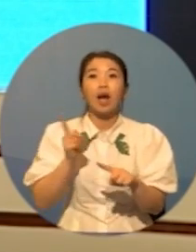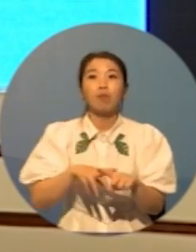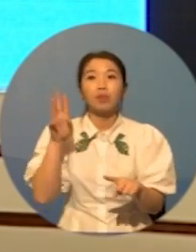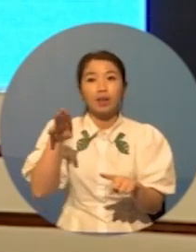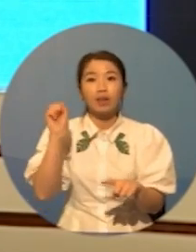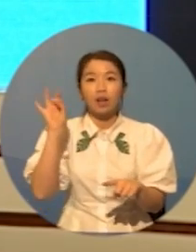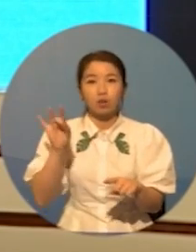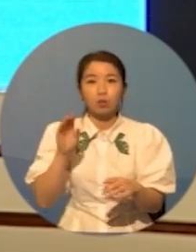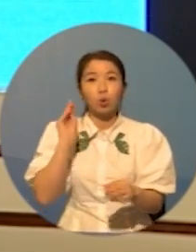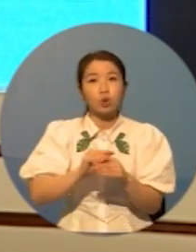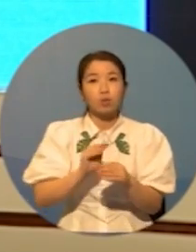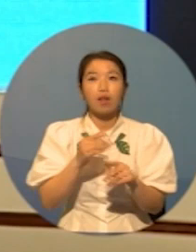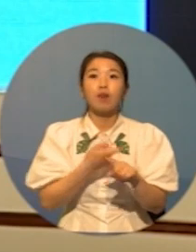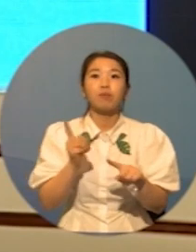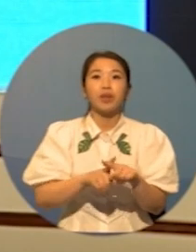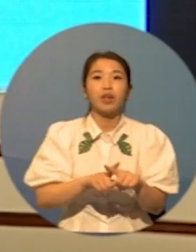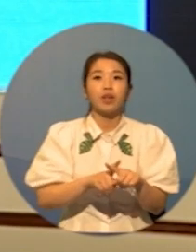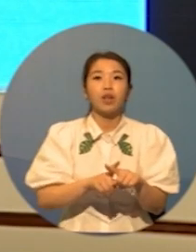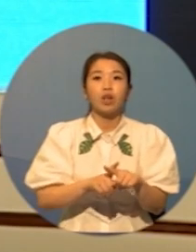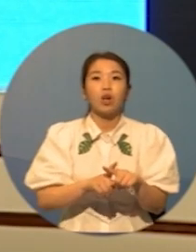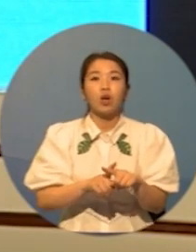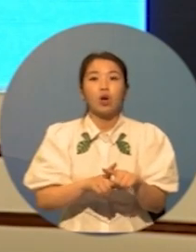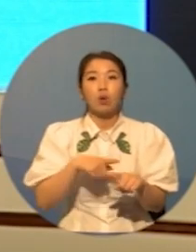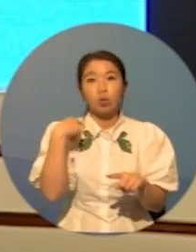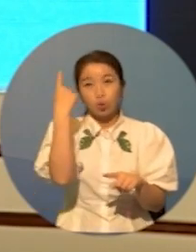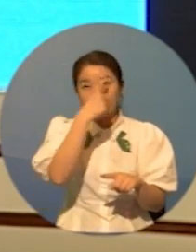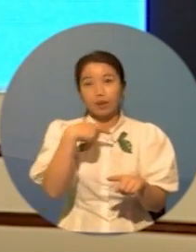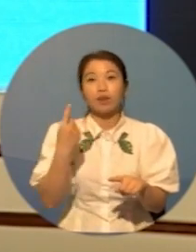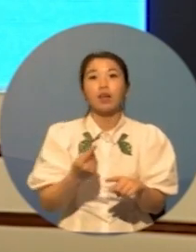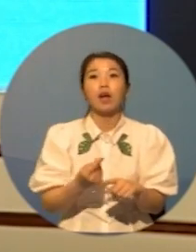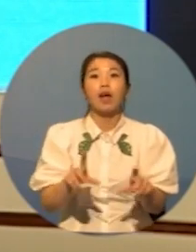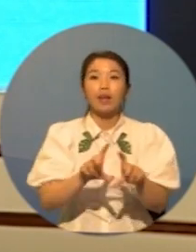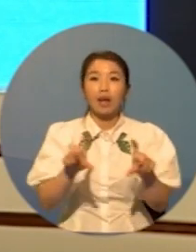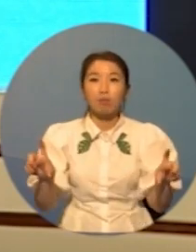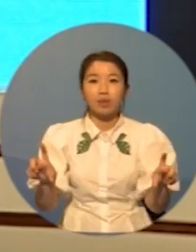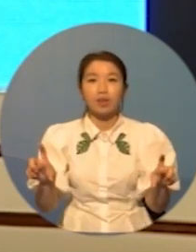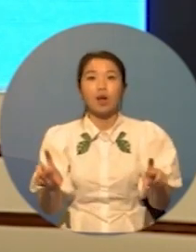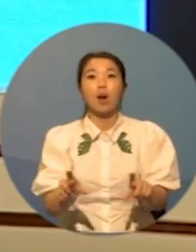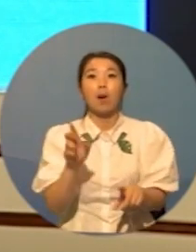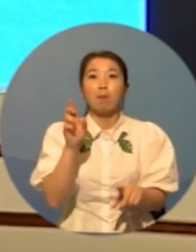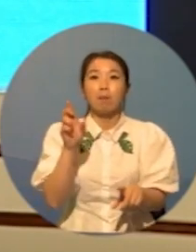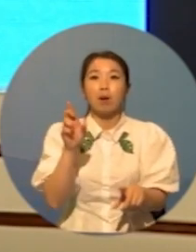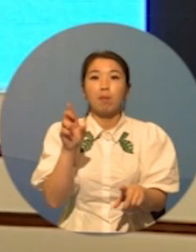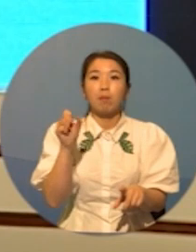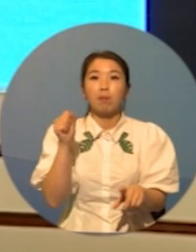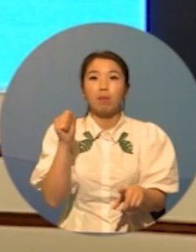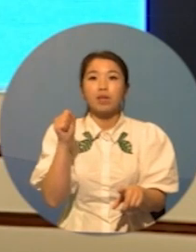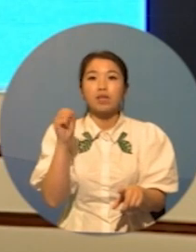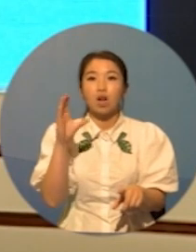тартым қосымталарменен түрленеді. Гәпте көбінесе баслауыш,